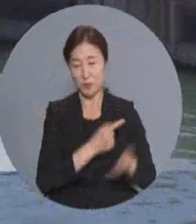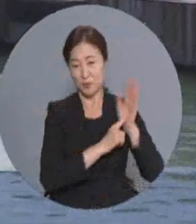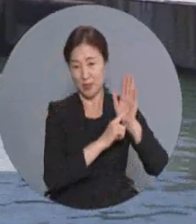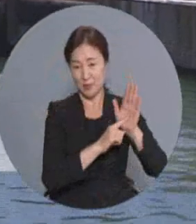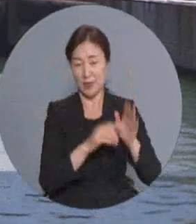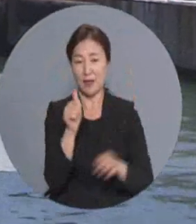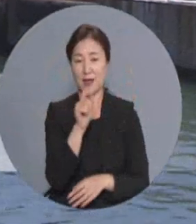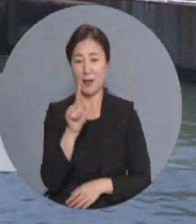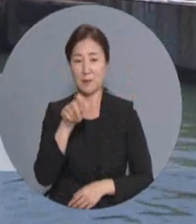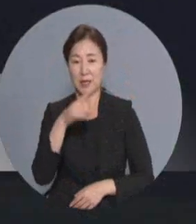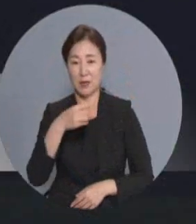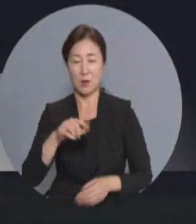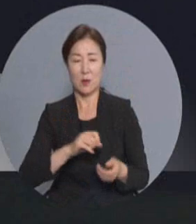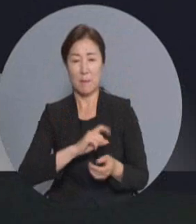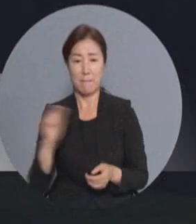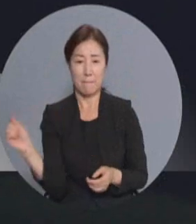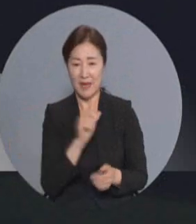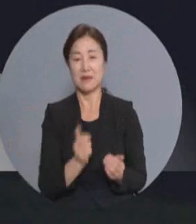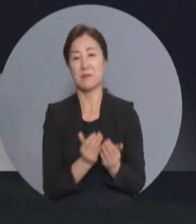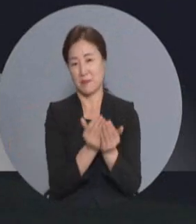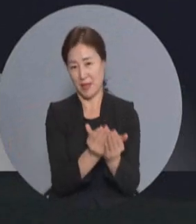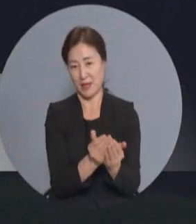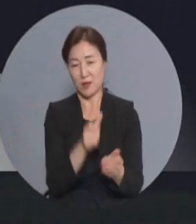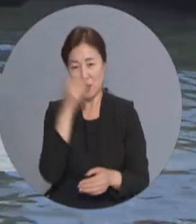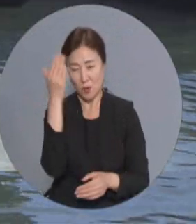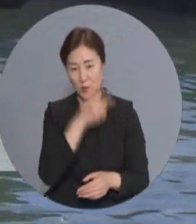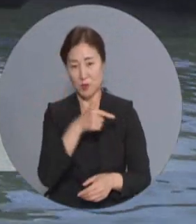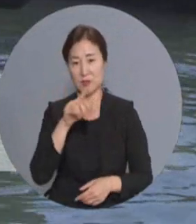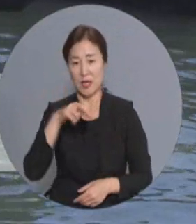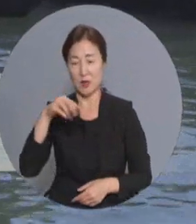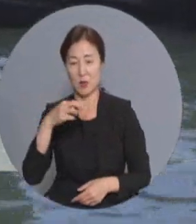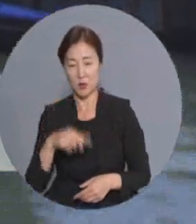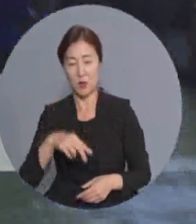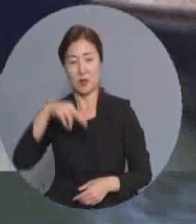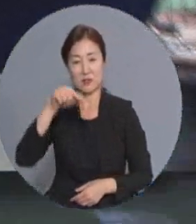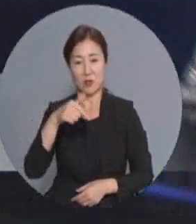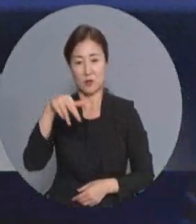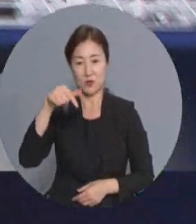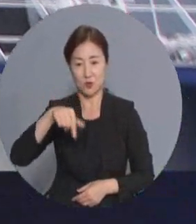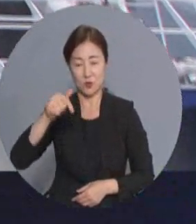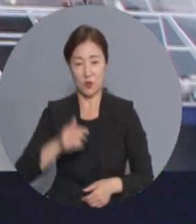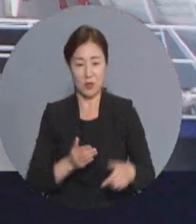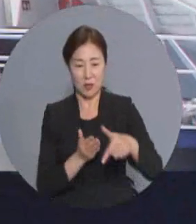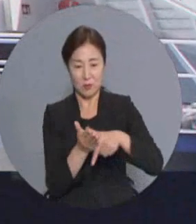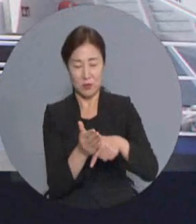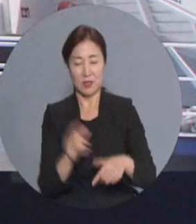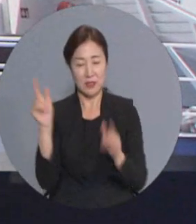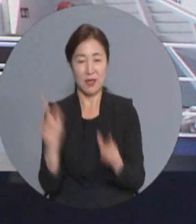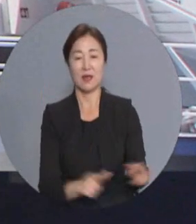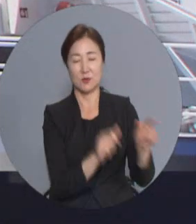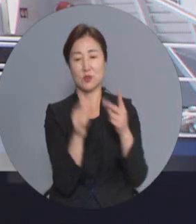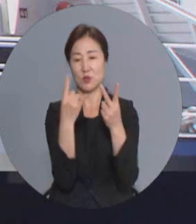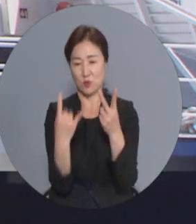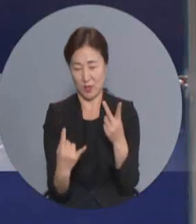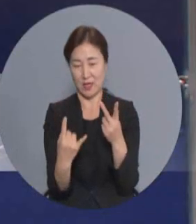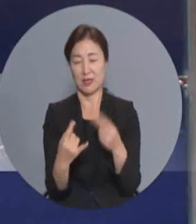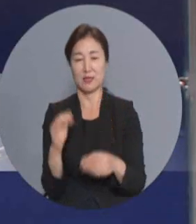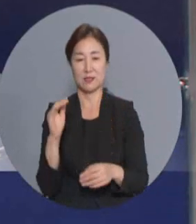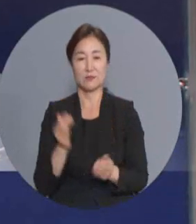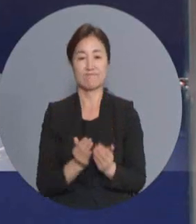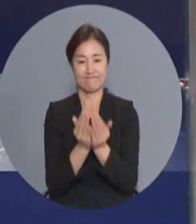하멜 5는 쾌속 여객선으로 여수와 나로도 손죽도 거쳐 검은도 아지 하루 두 번 왕복으로 운항합니다